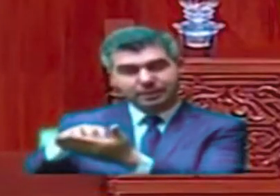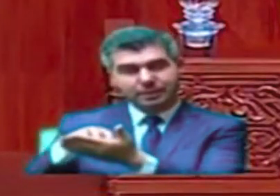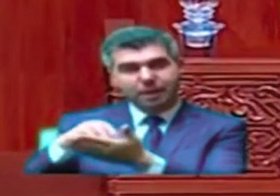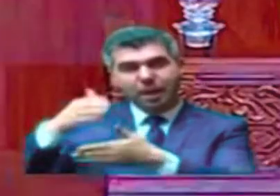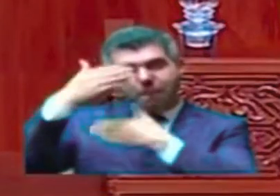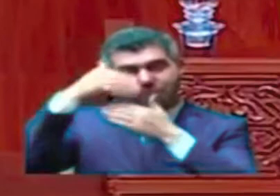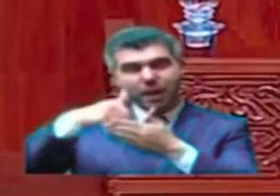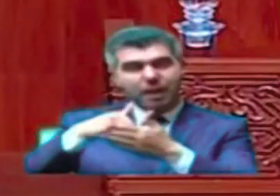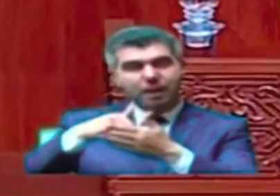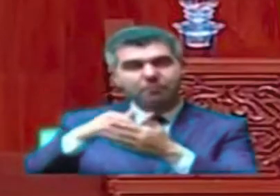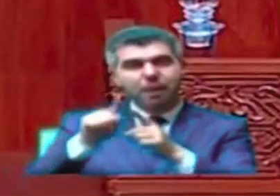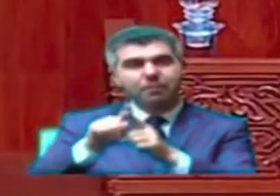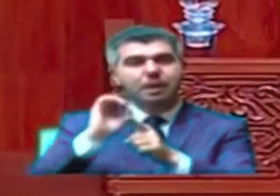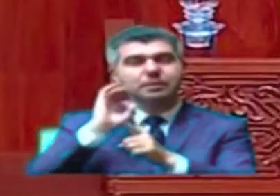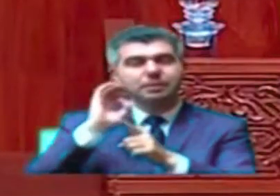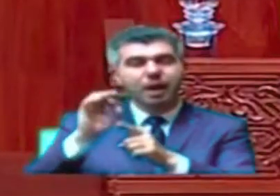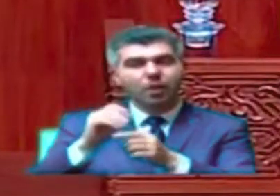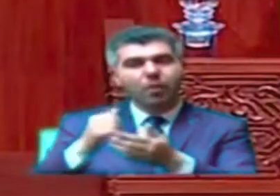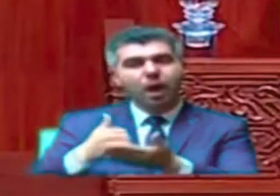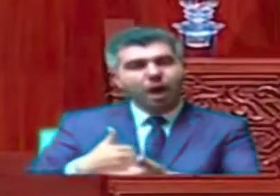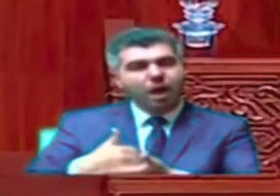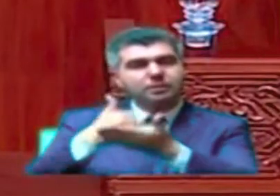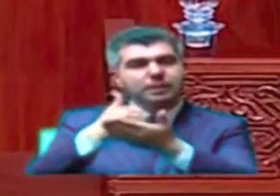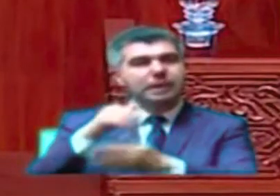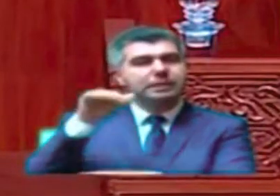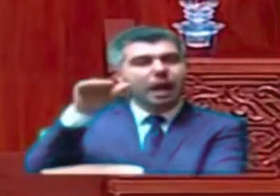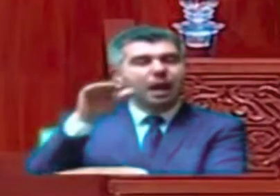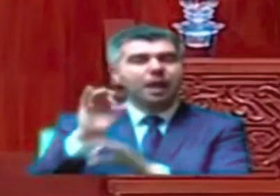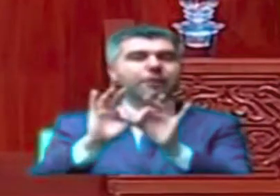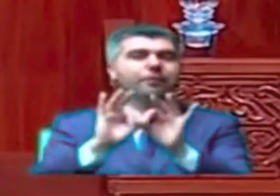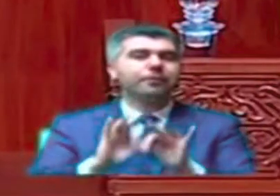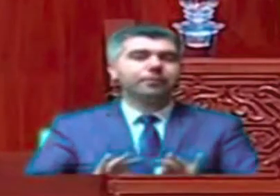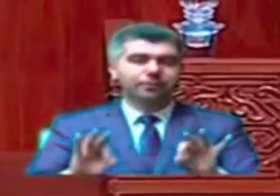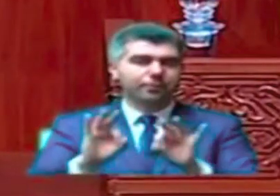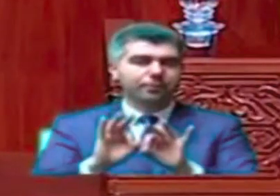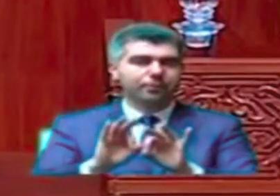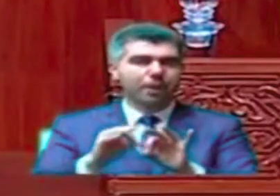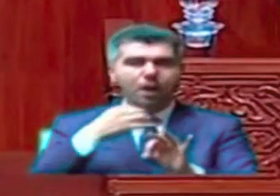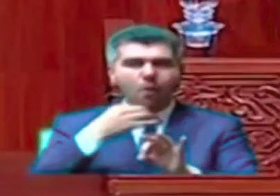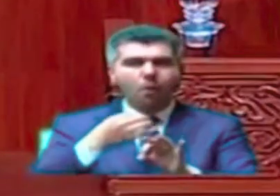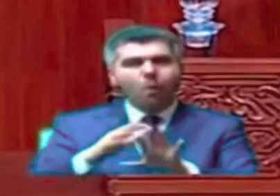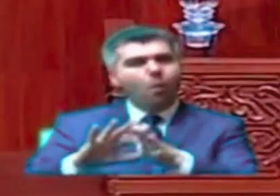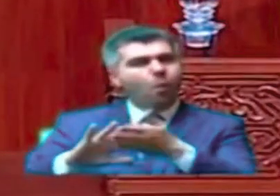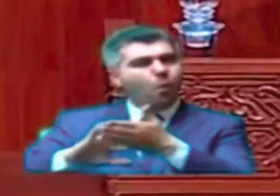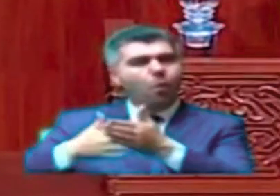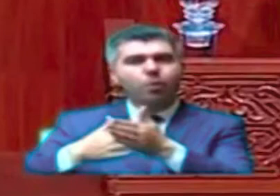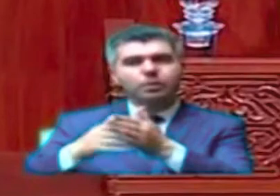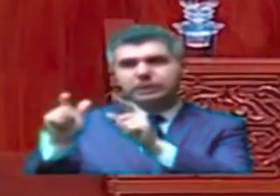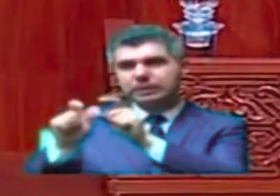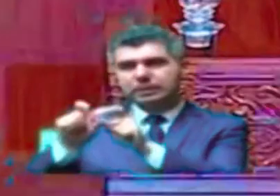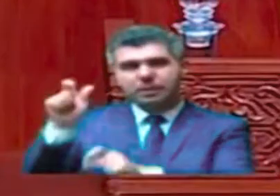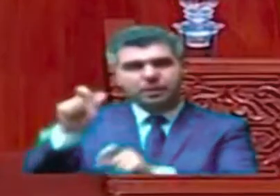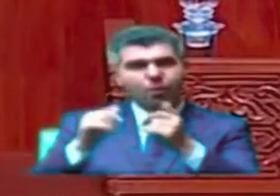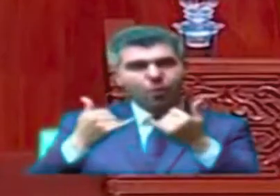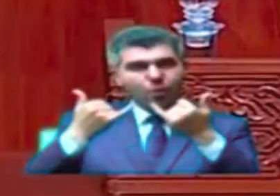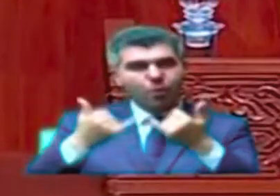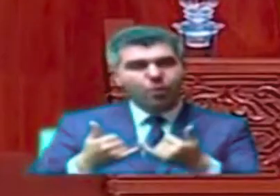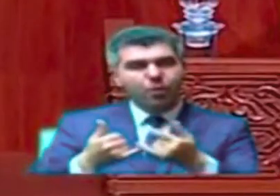المغرب يستفيد من هذه الأقاليم ولا يفيدها، ونحن كلنا فداء هذه الأقاليم